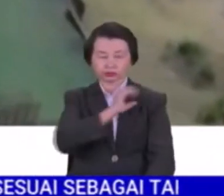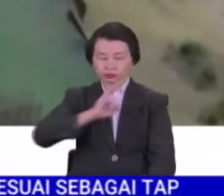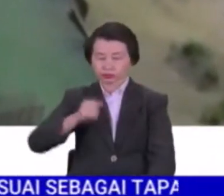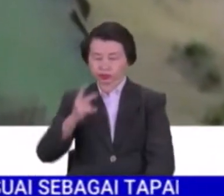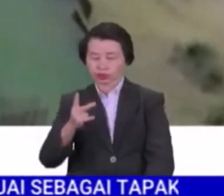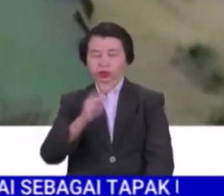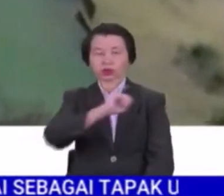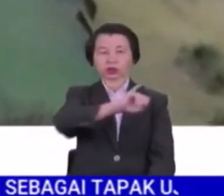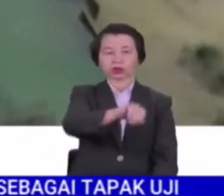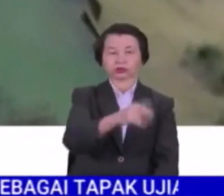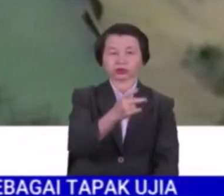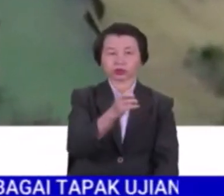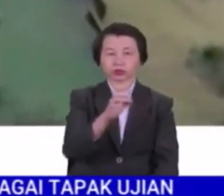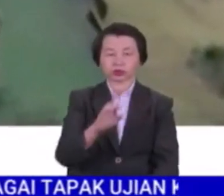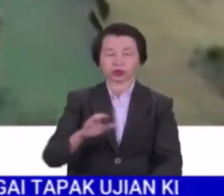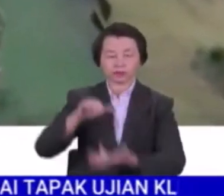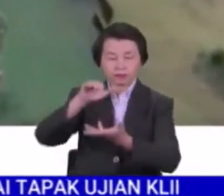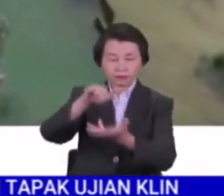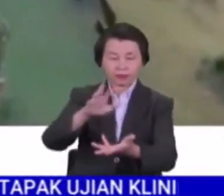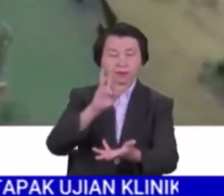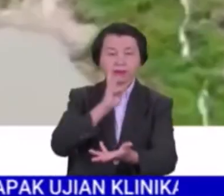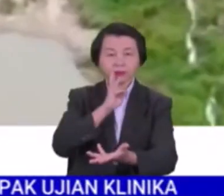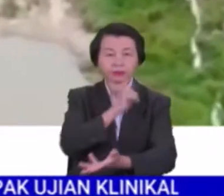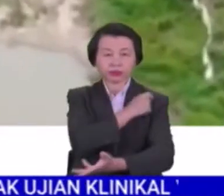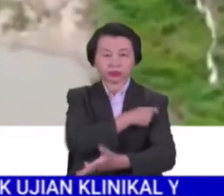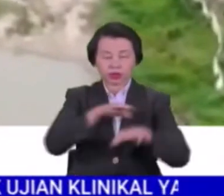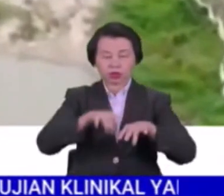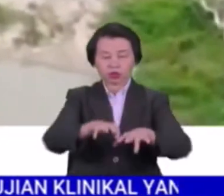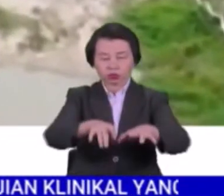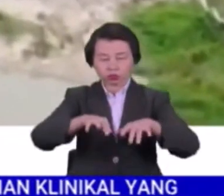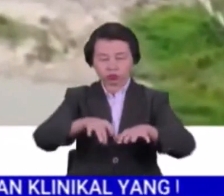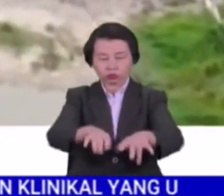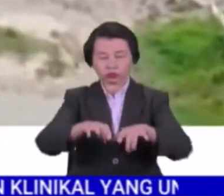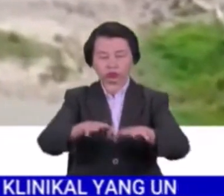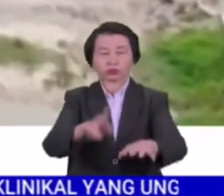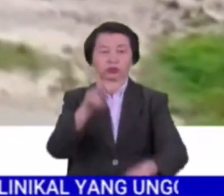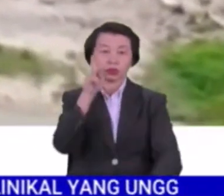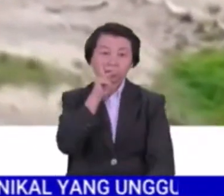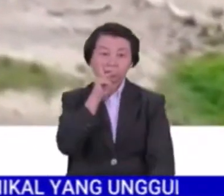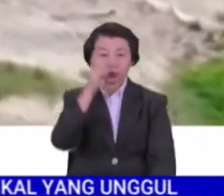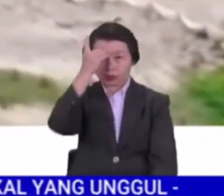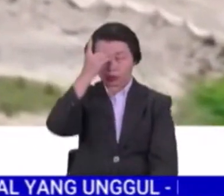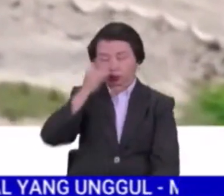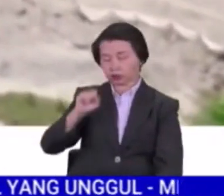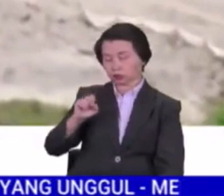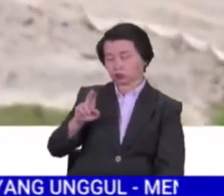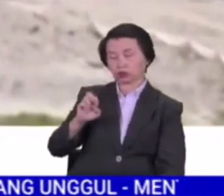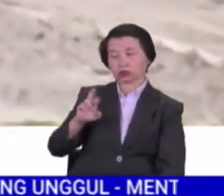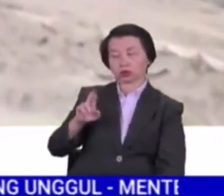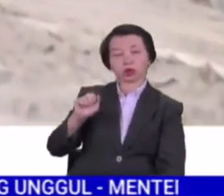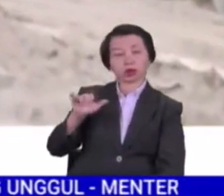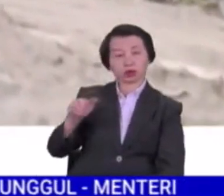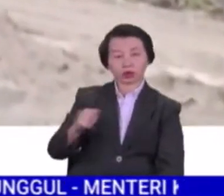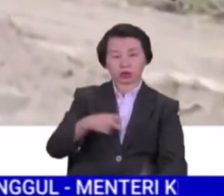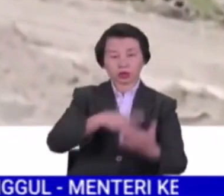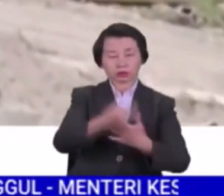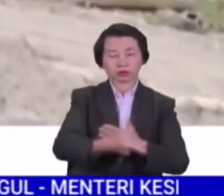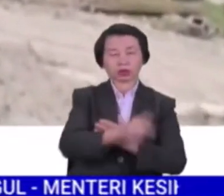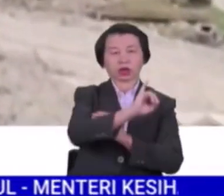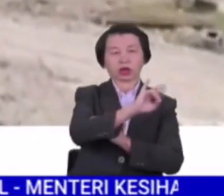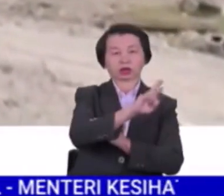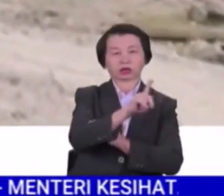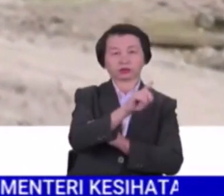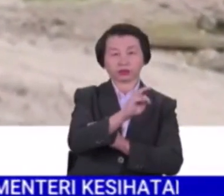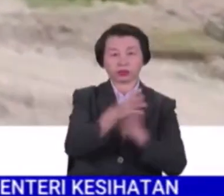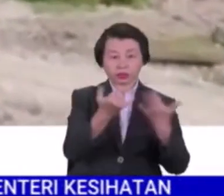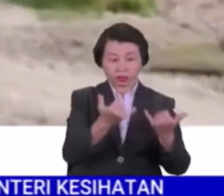kejar raya bekalan dan sumber air tenaga pengairan dan saliran lebih Kedah tato surah Yakob Project arti bipedal